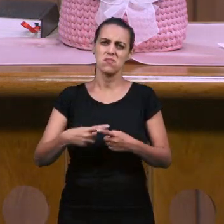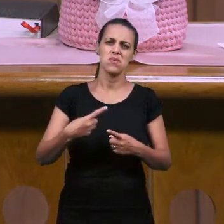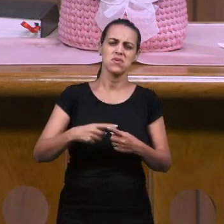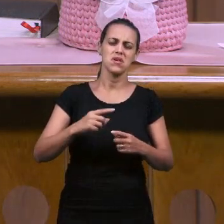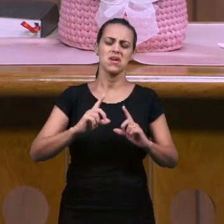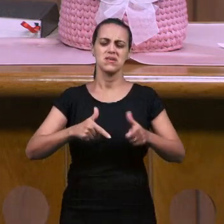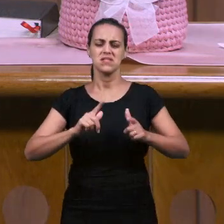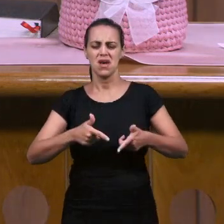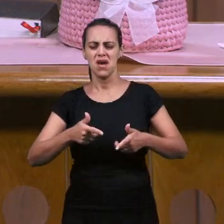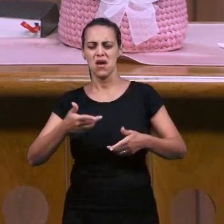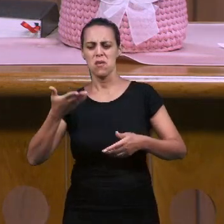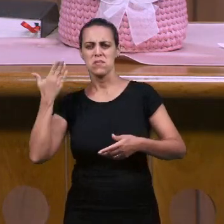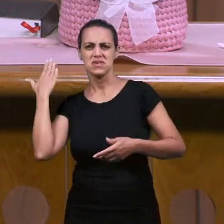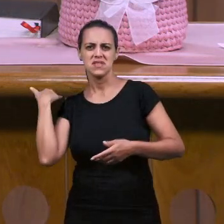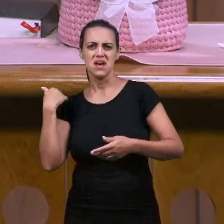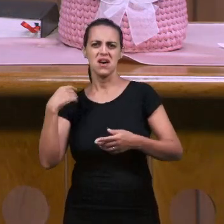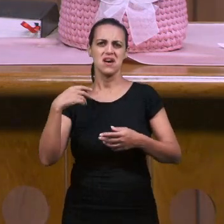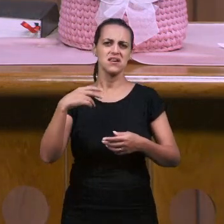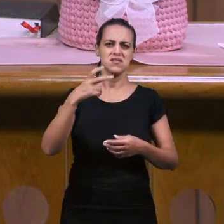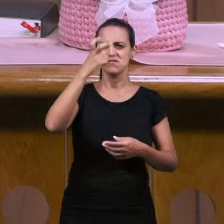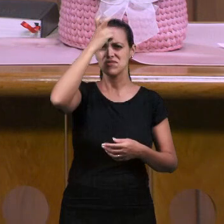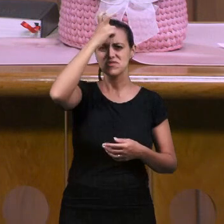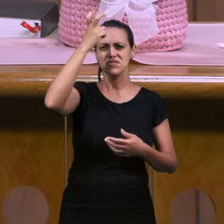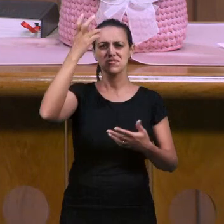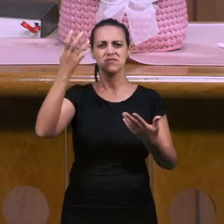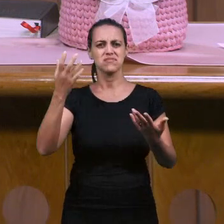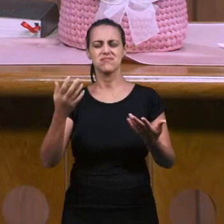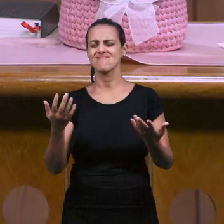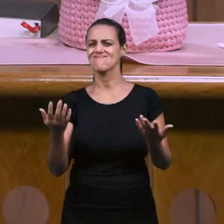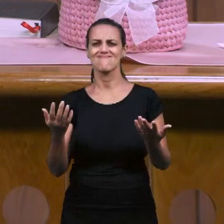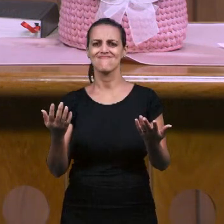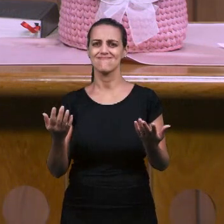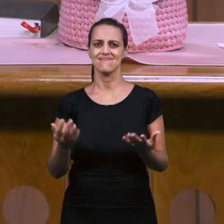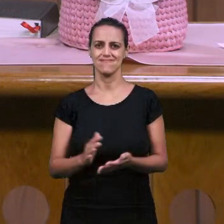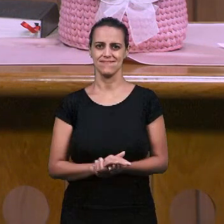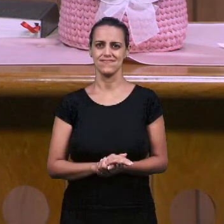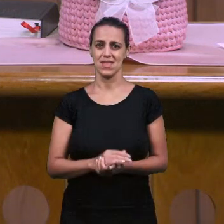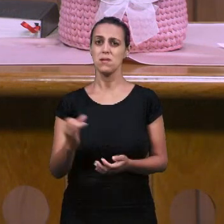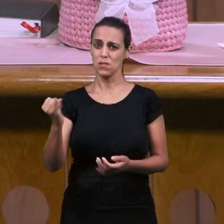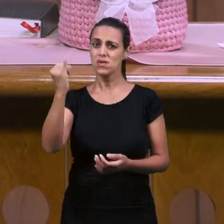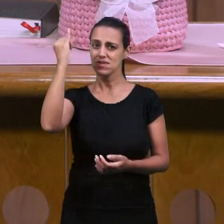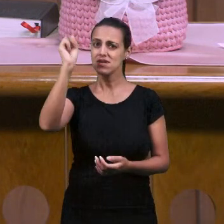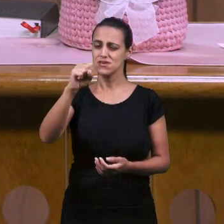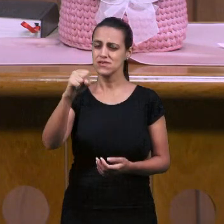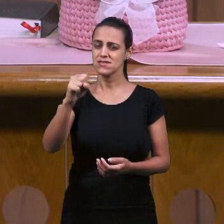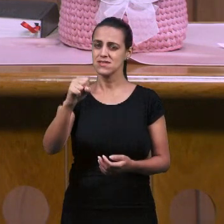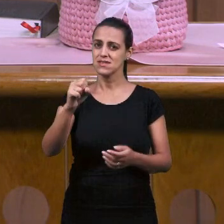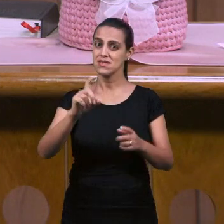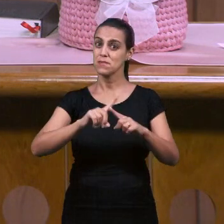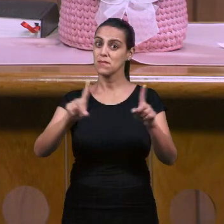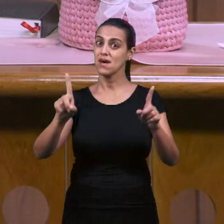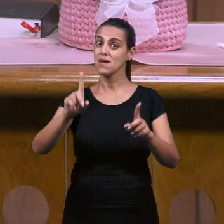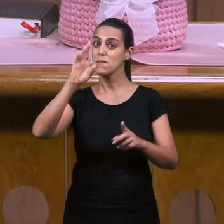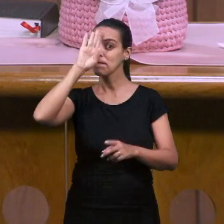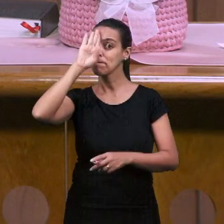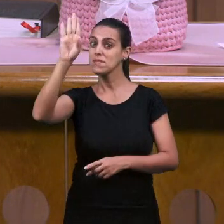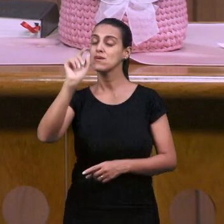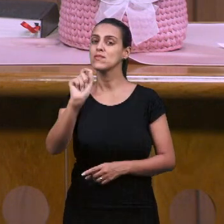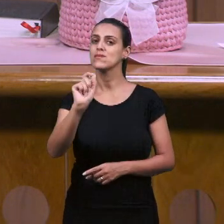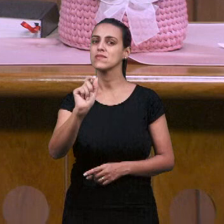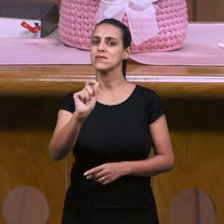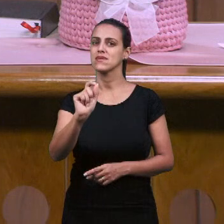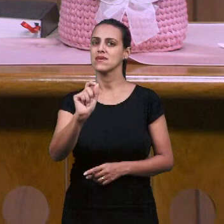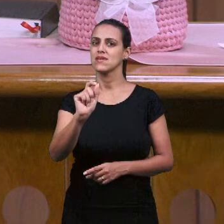Israël n'a pas passé en Égypte, il est resté, qui est passé, qui est sorti, cela n'est pas important. Mais l'important, c'est